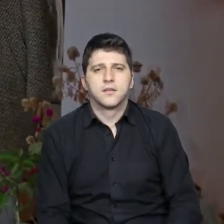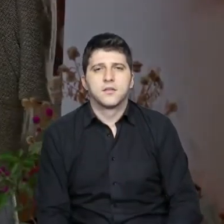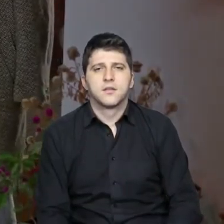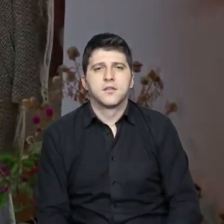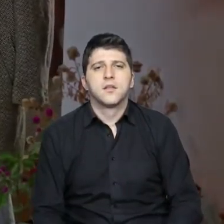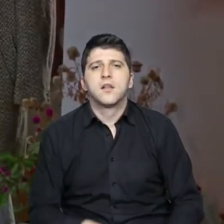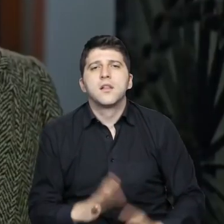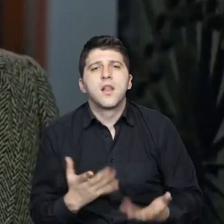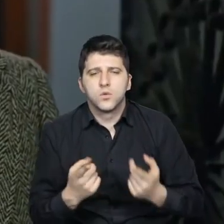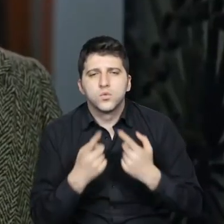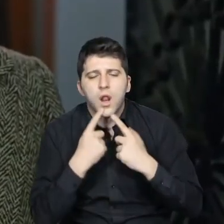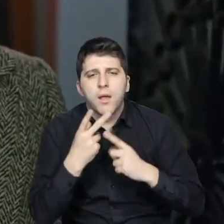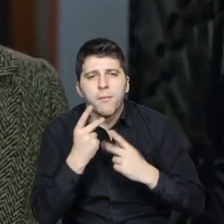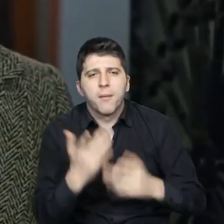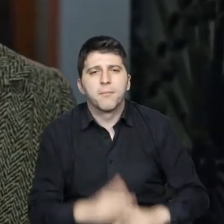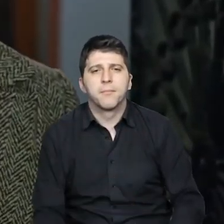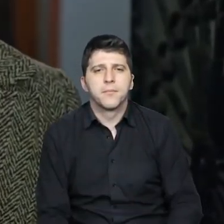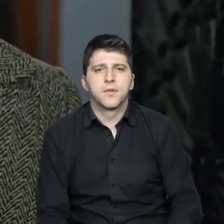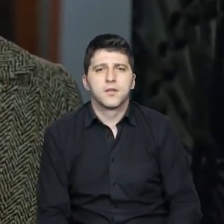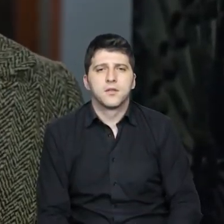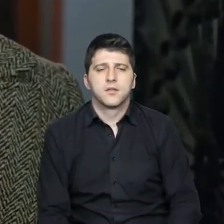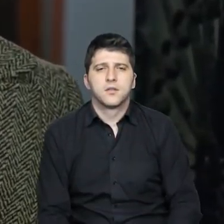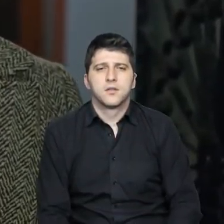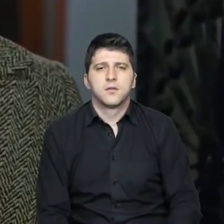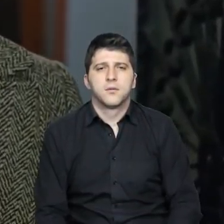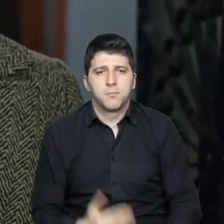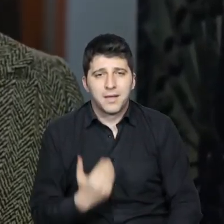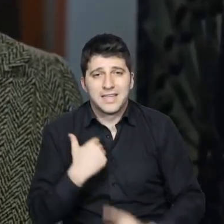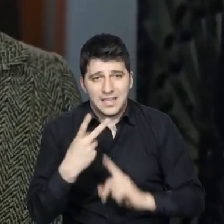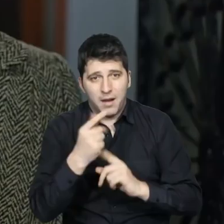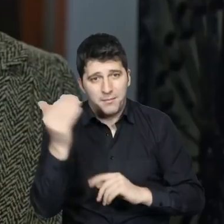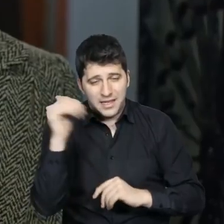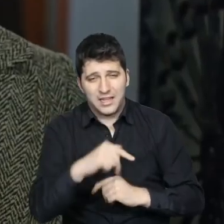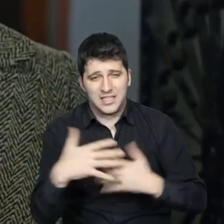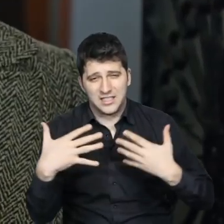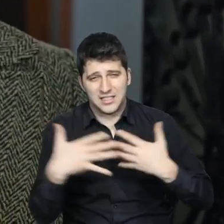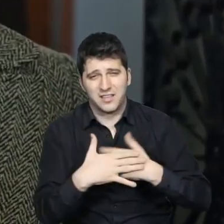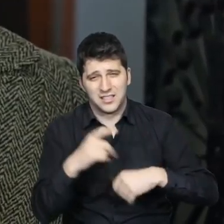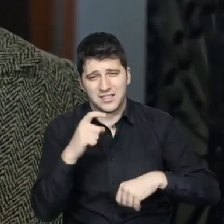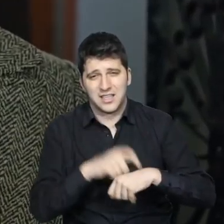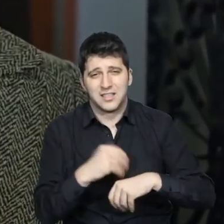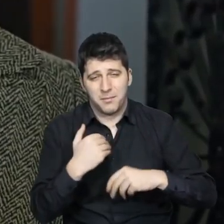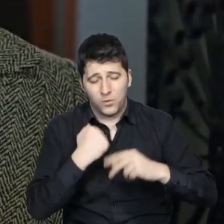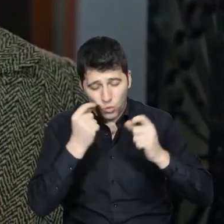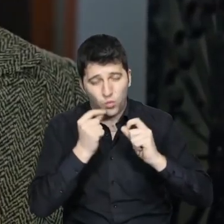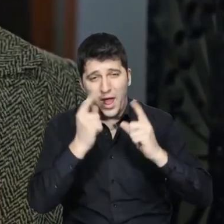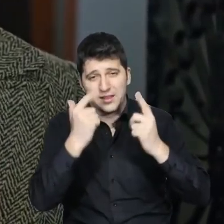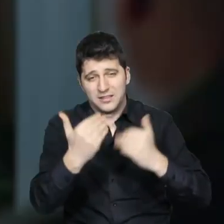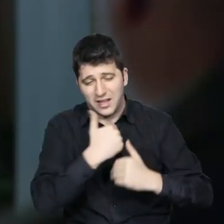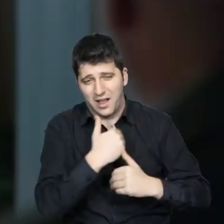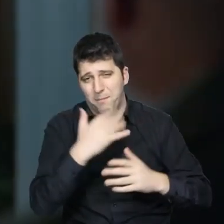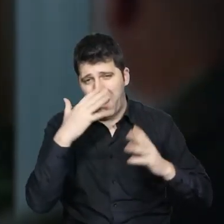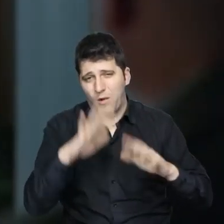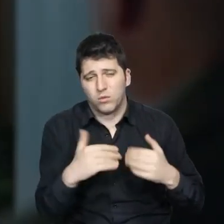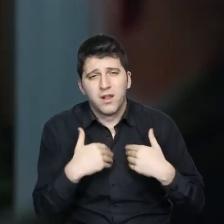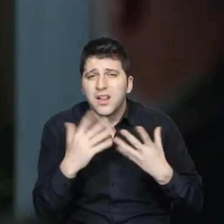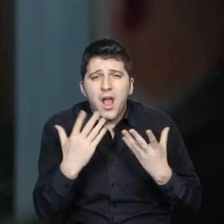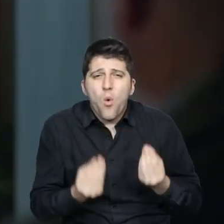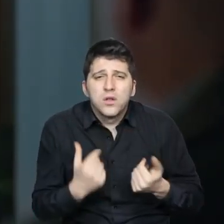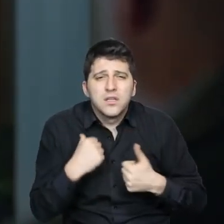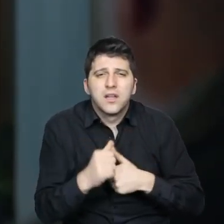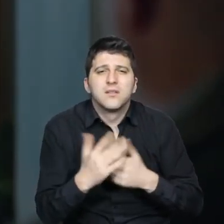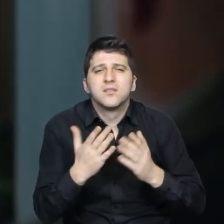Ne? Buyur İbrahim. Ben de... İbrahim gelse de gecenin bu yarısı beni uyandırsa diye bekliyordum. Heh, ne? Ne oldu